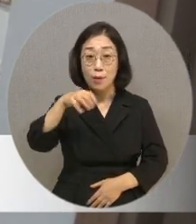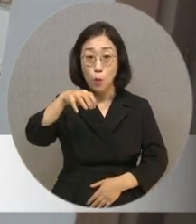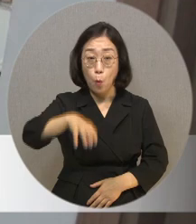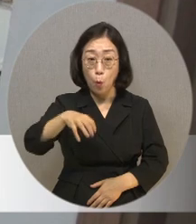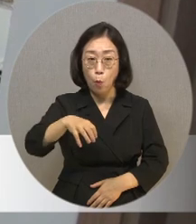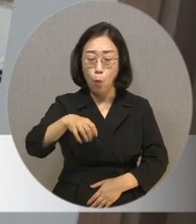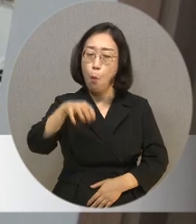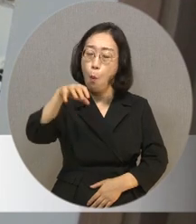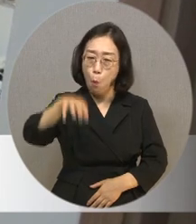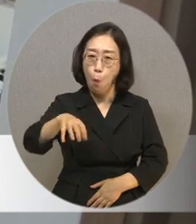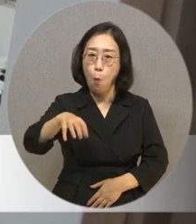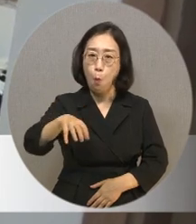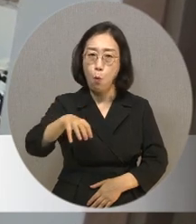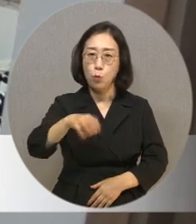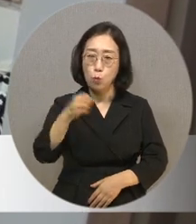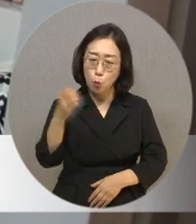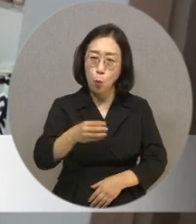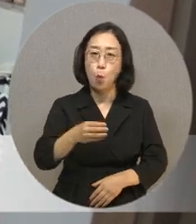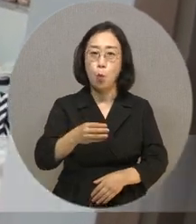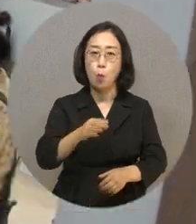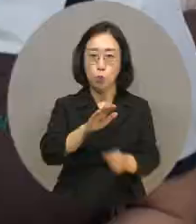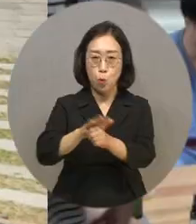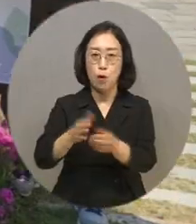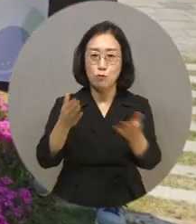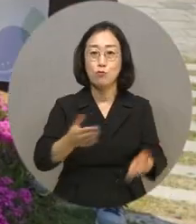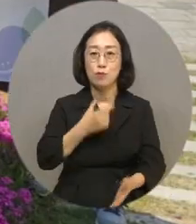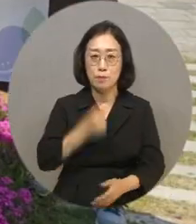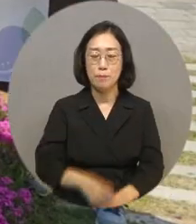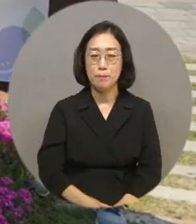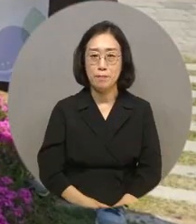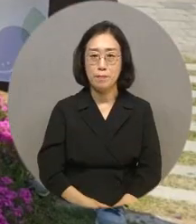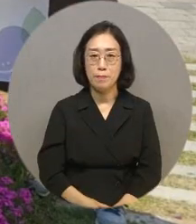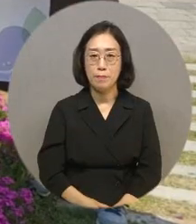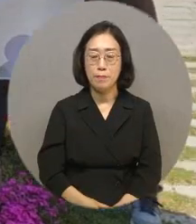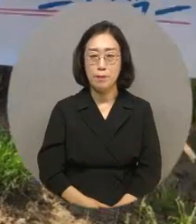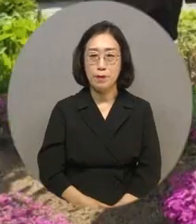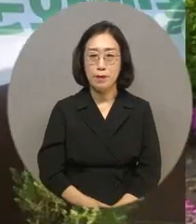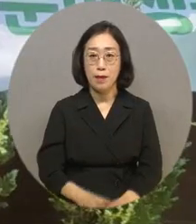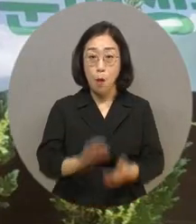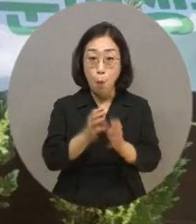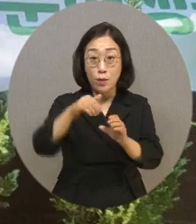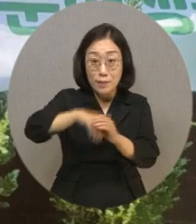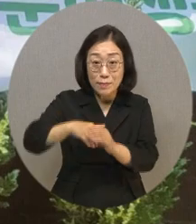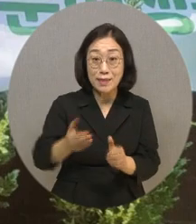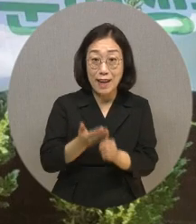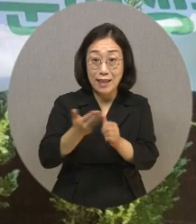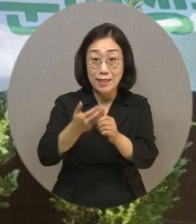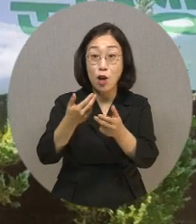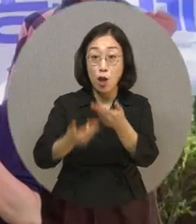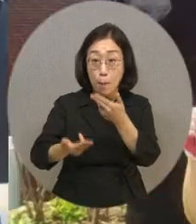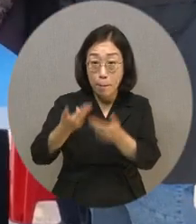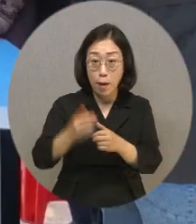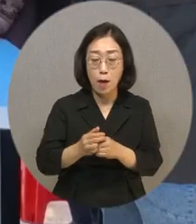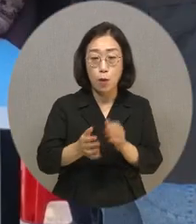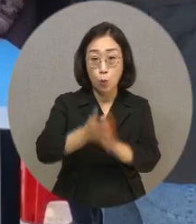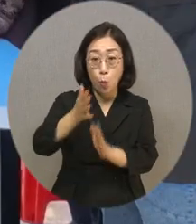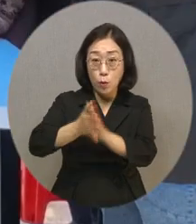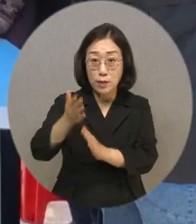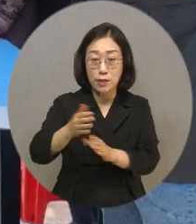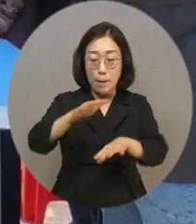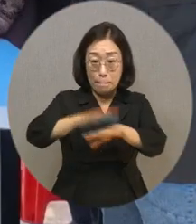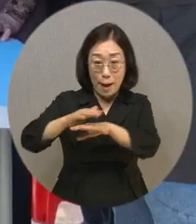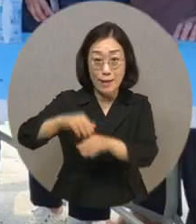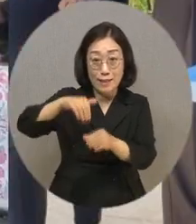한번 해드려야 되겠다라는 생각을 가지고 있습니다. 의정부 마스터 가드너는 도시 농업을 매체로 한 다양한